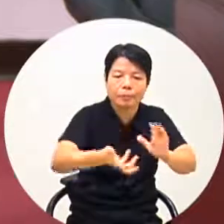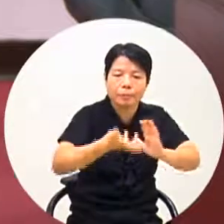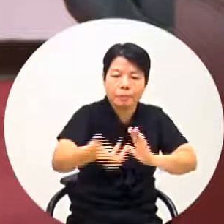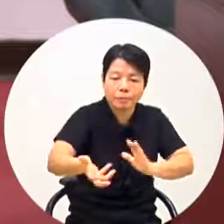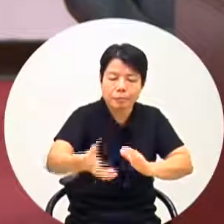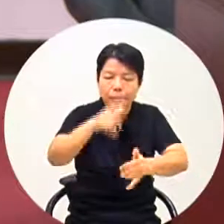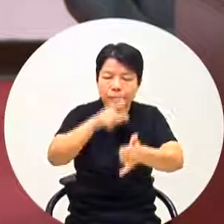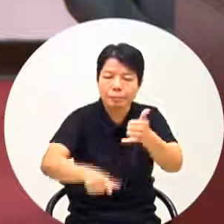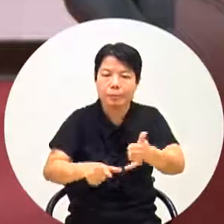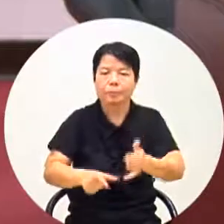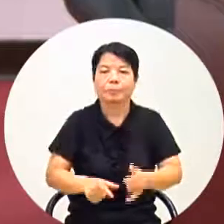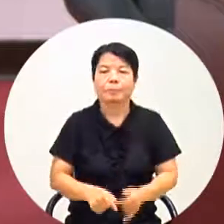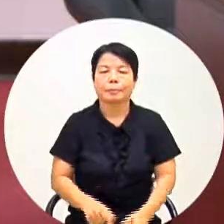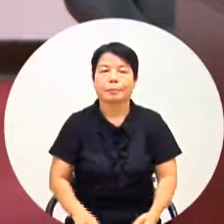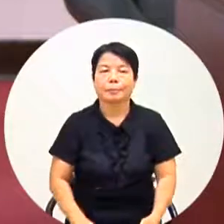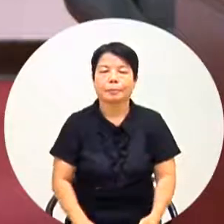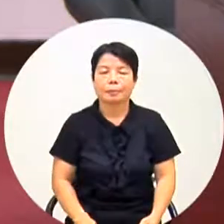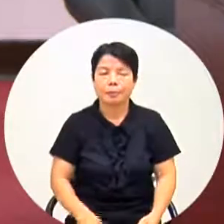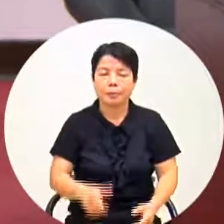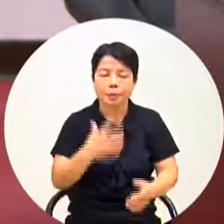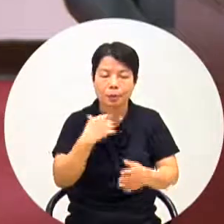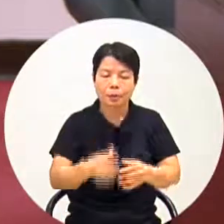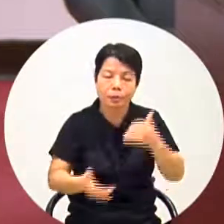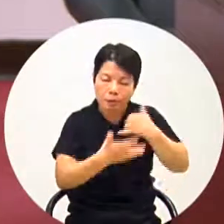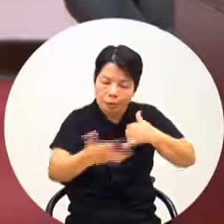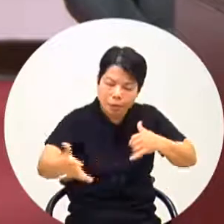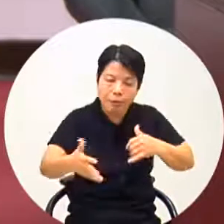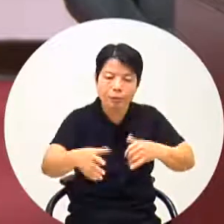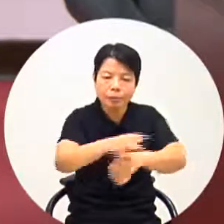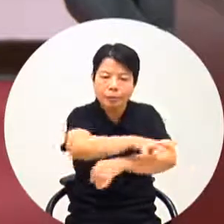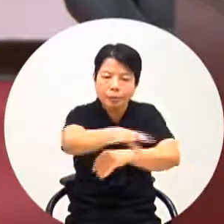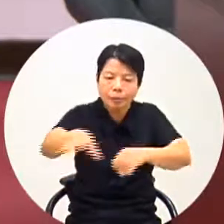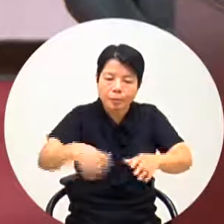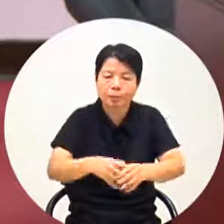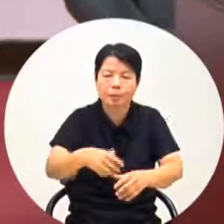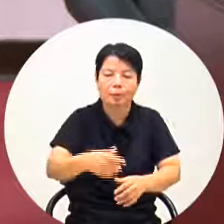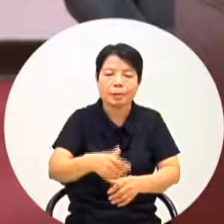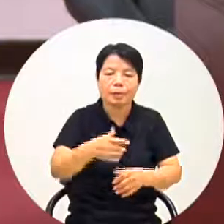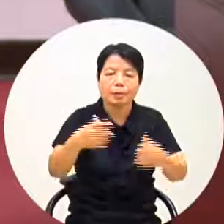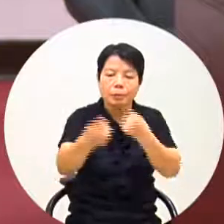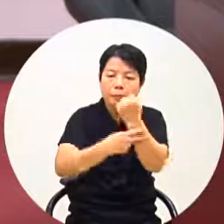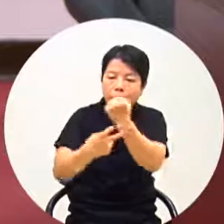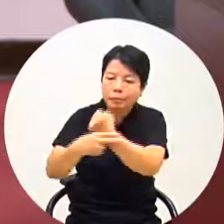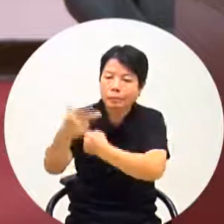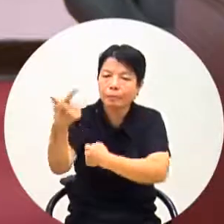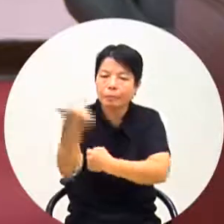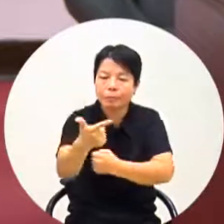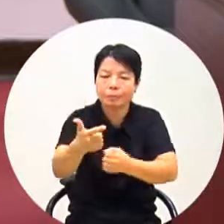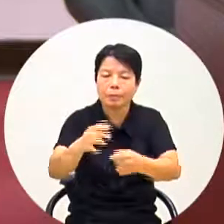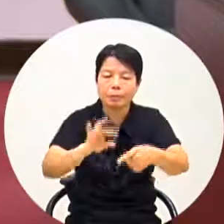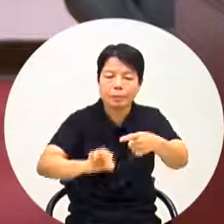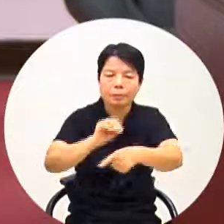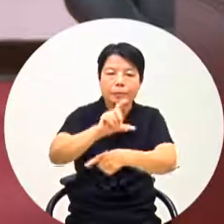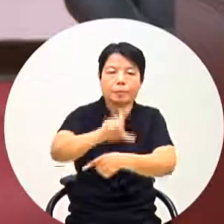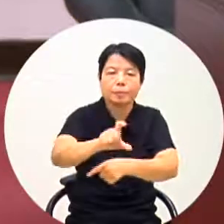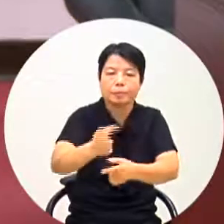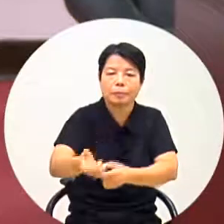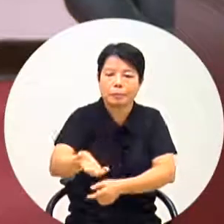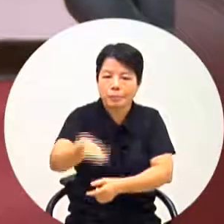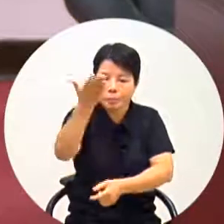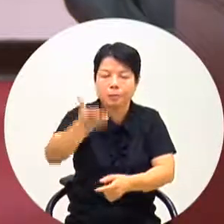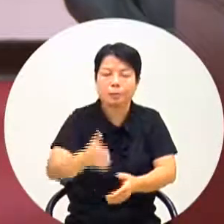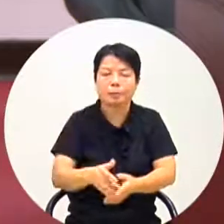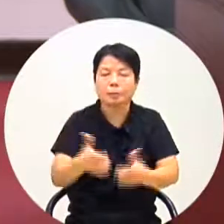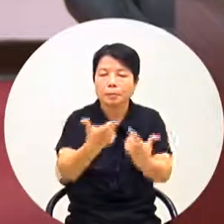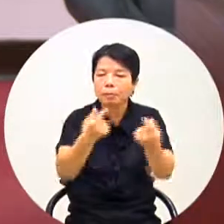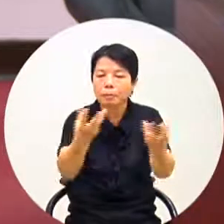委，就是说我们沿海六里啊，因为时空背景哦，有将近60%以上哦没有建造及